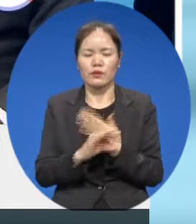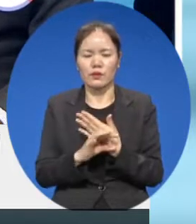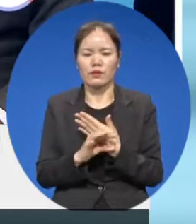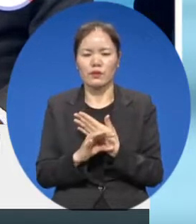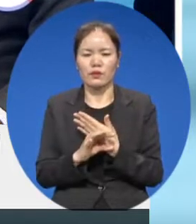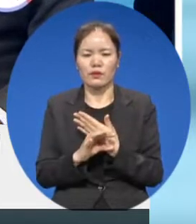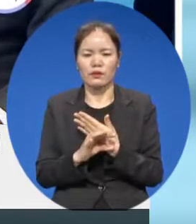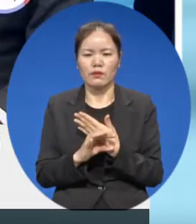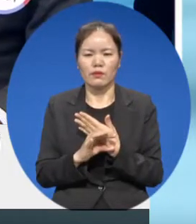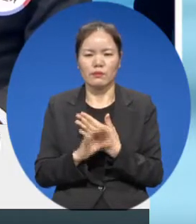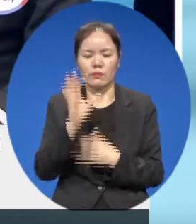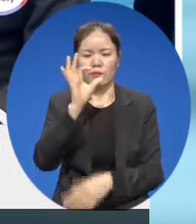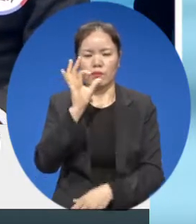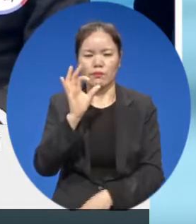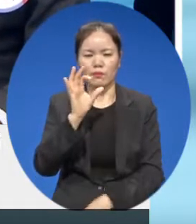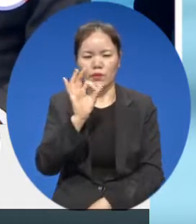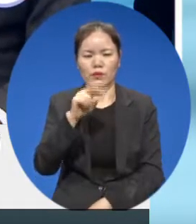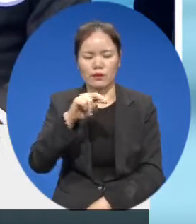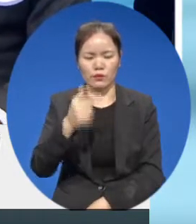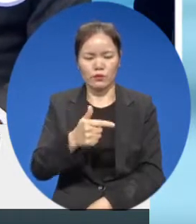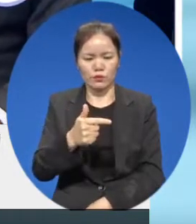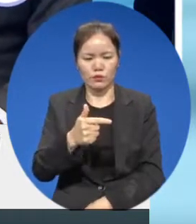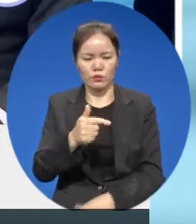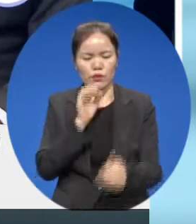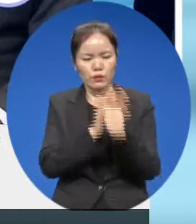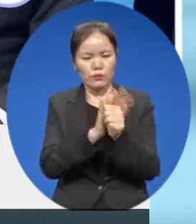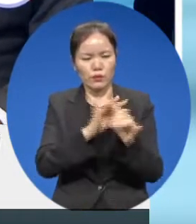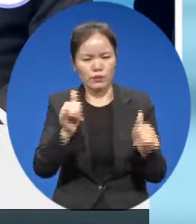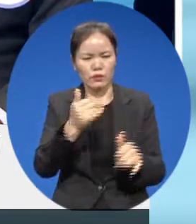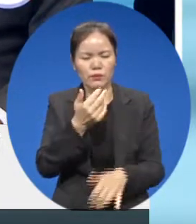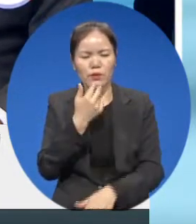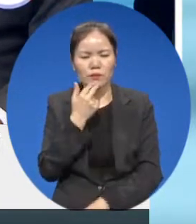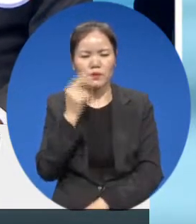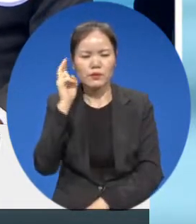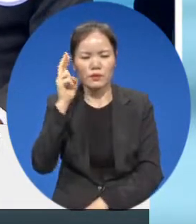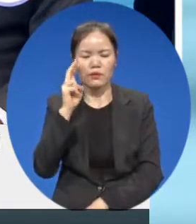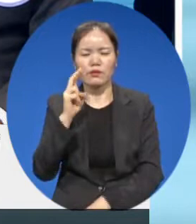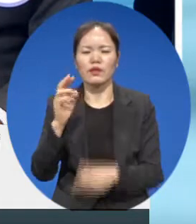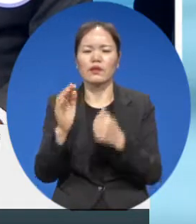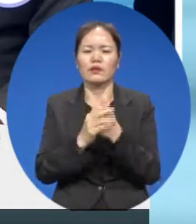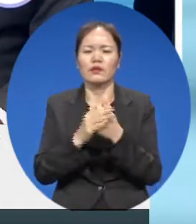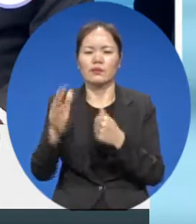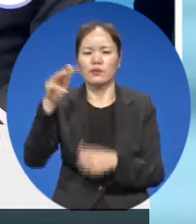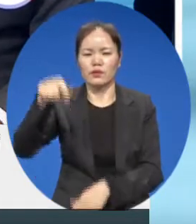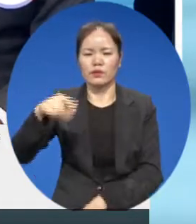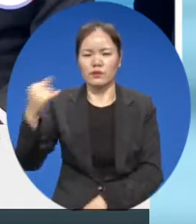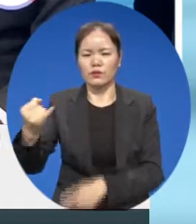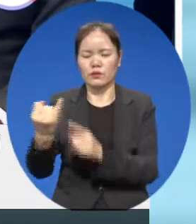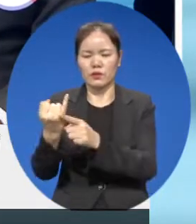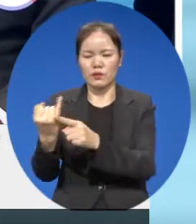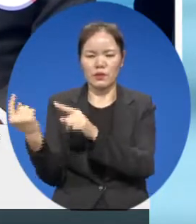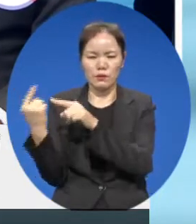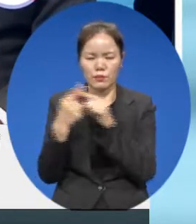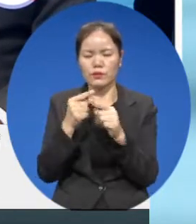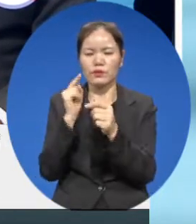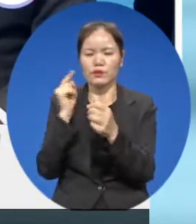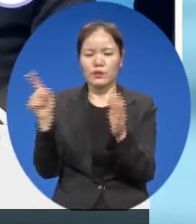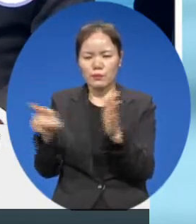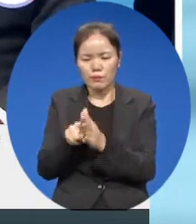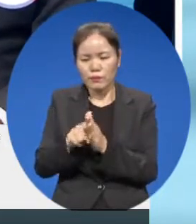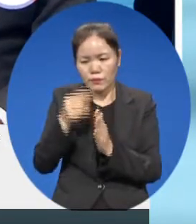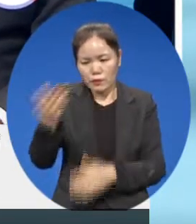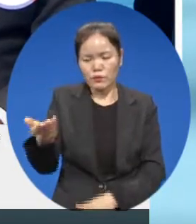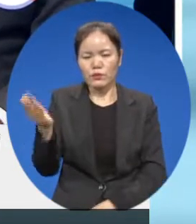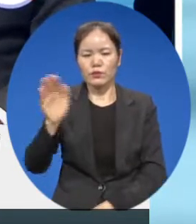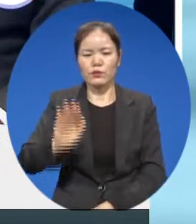운석을 총장 편을 들지도 않았을 겁니다 그런 부분 때문에 여당 내부에서 는 그동안 추미애 장관을 무조건 믿어주는 분위기에서 일단